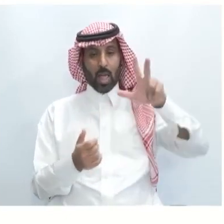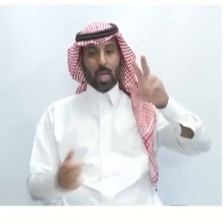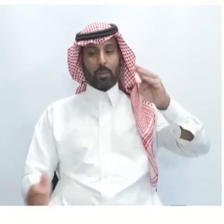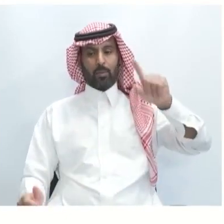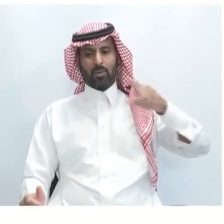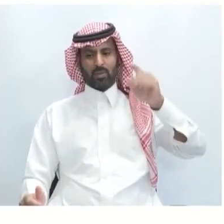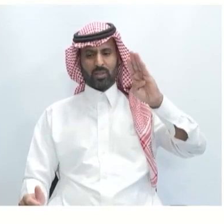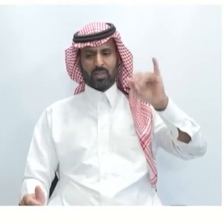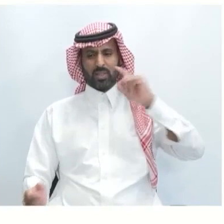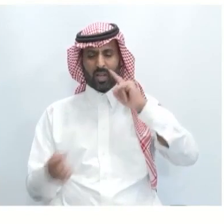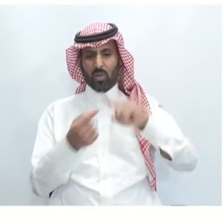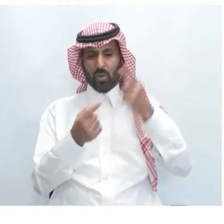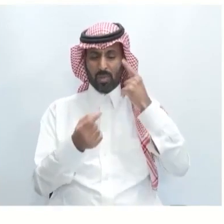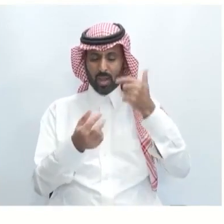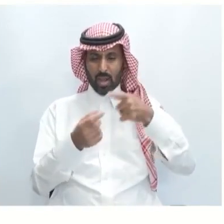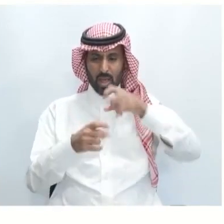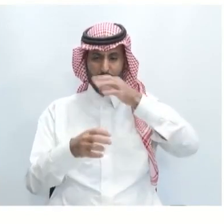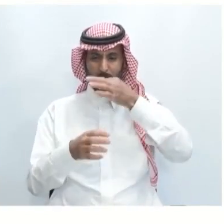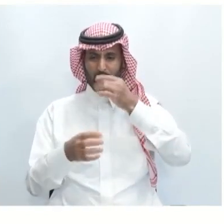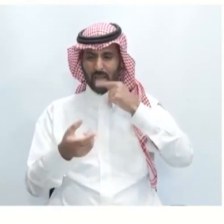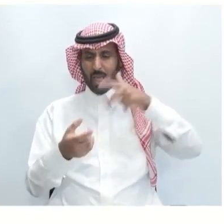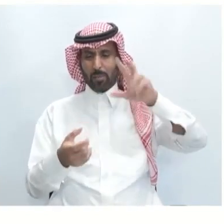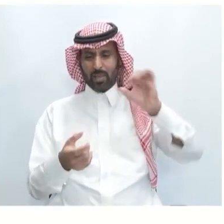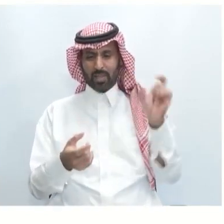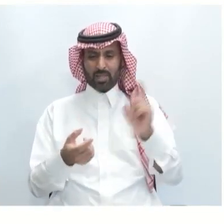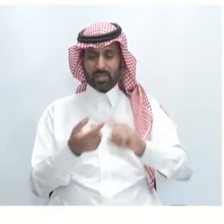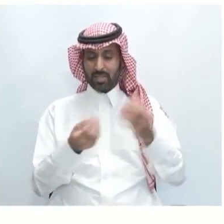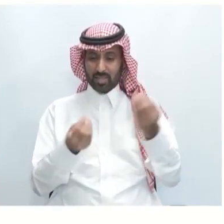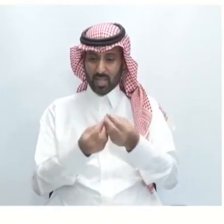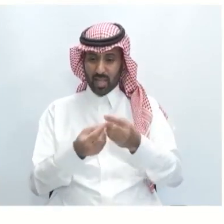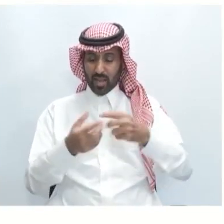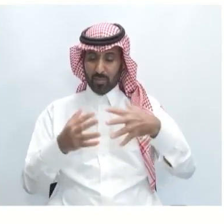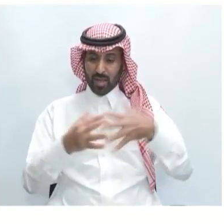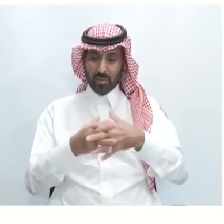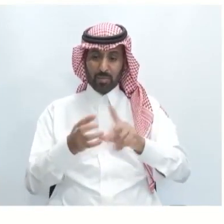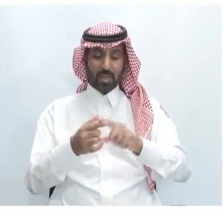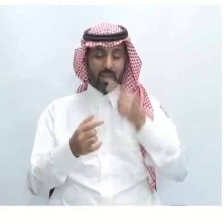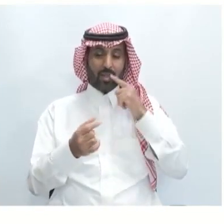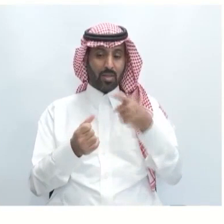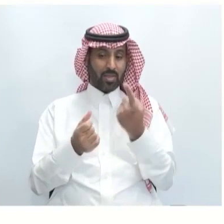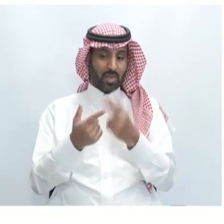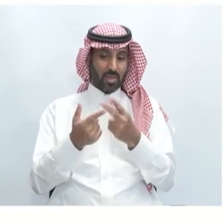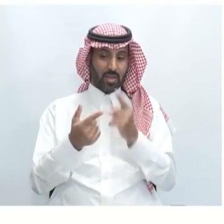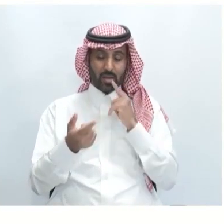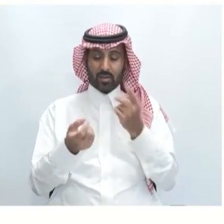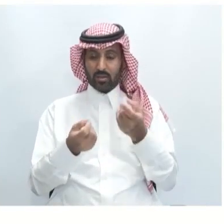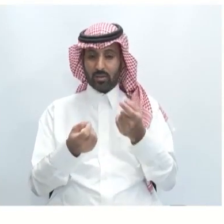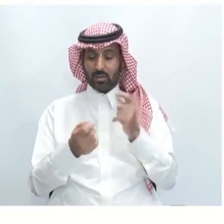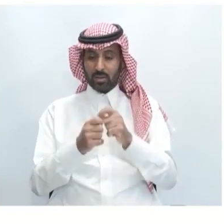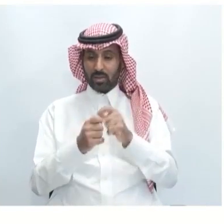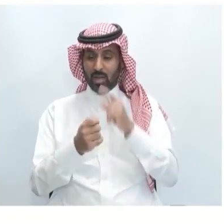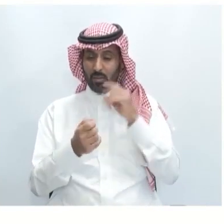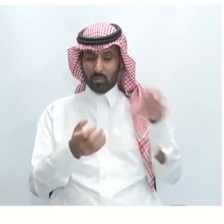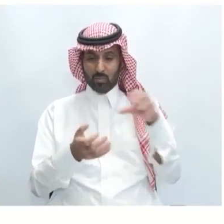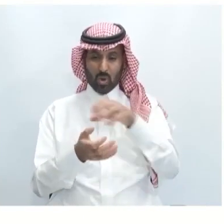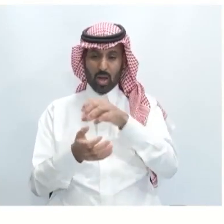الحمضين الاميني تتحد مع مجموعه الامين في الحمض الثاني لماذا ستكون بعد ذلك مجموعه